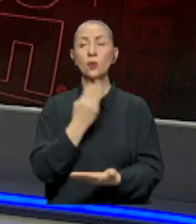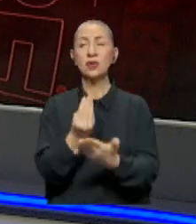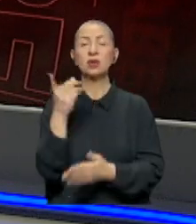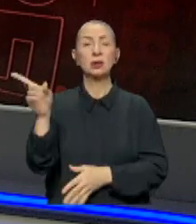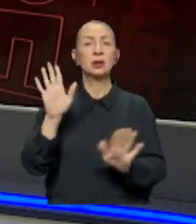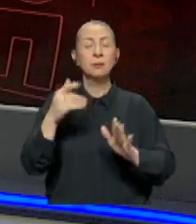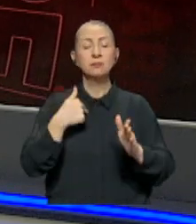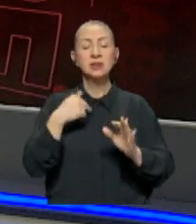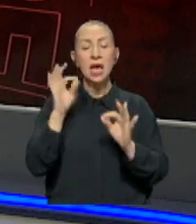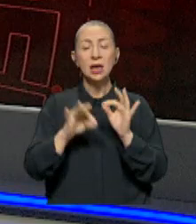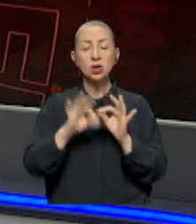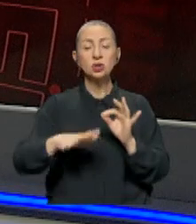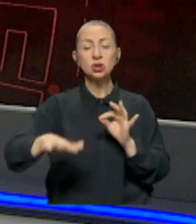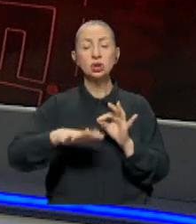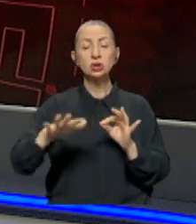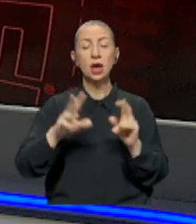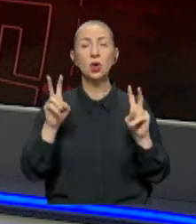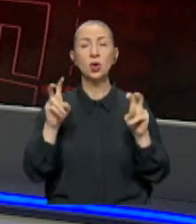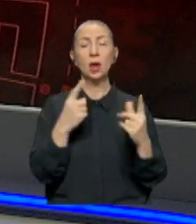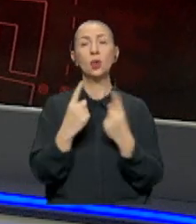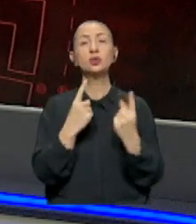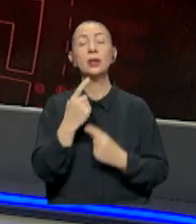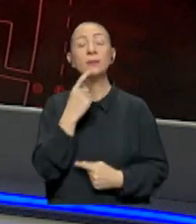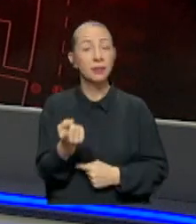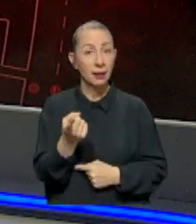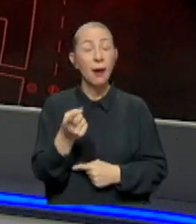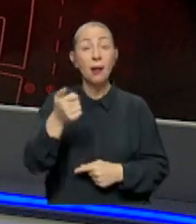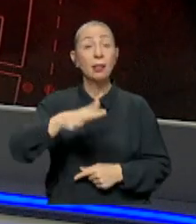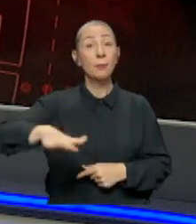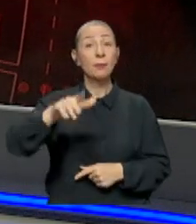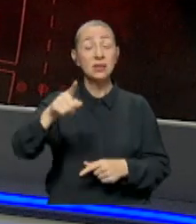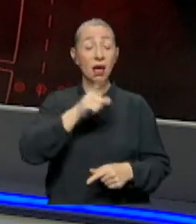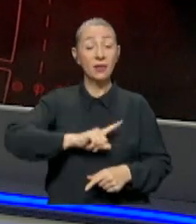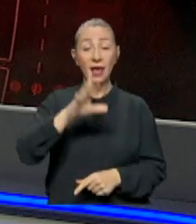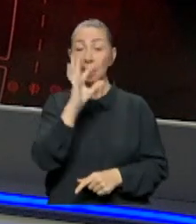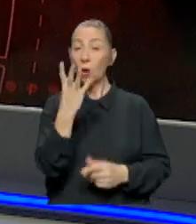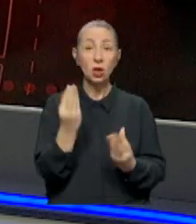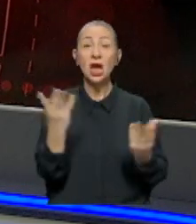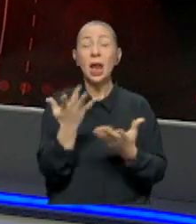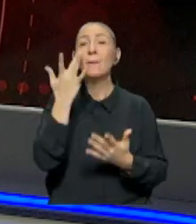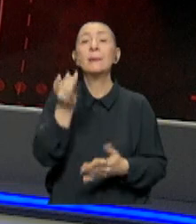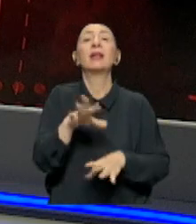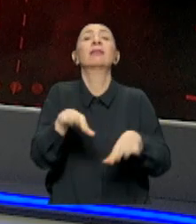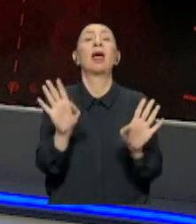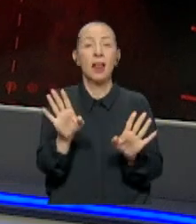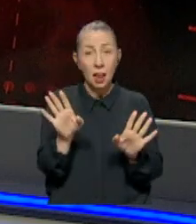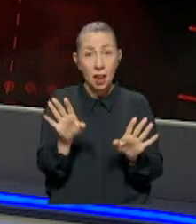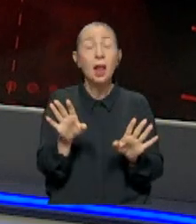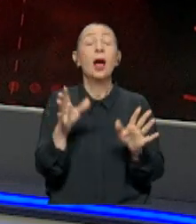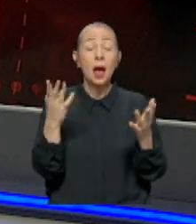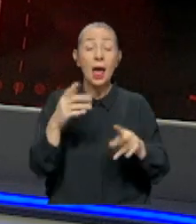verecek. Biz ekonomi ve sosyal meseleleri konuşalım dedi. Altılı Masa'nın adayının kim olacağı hala belirsizliğini